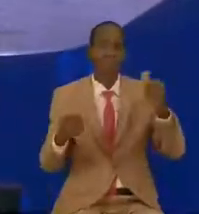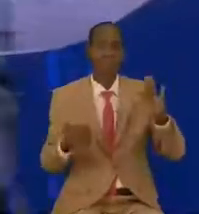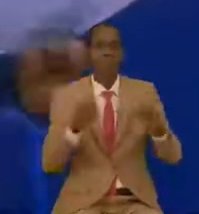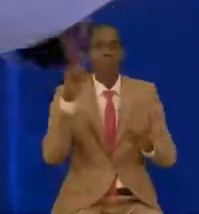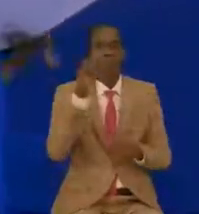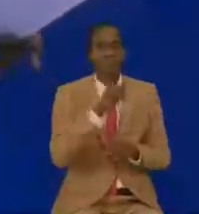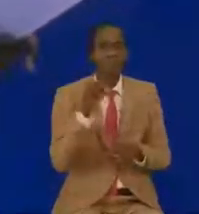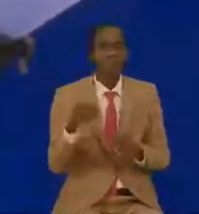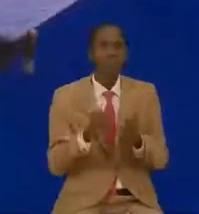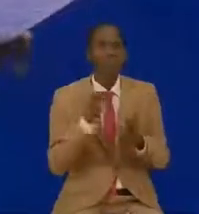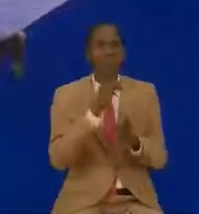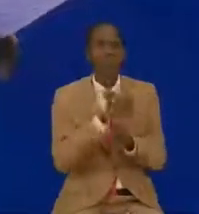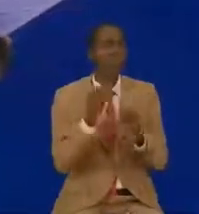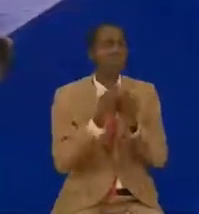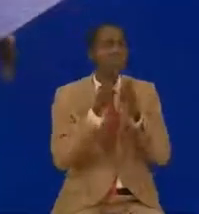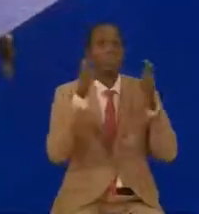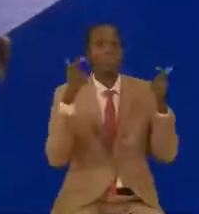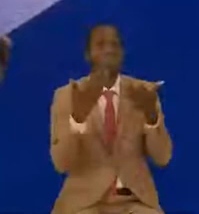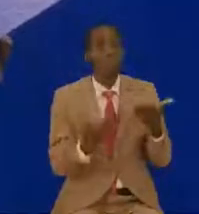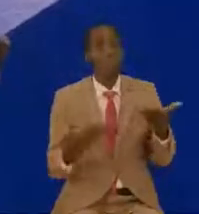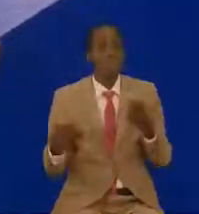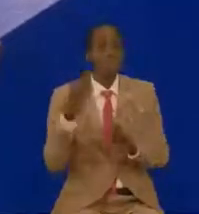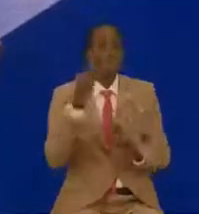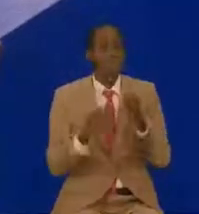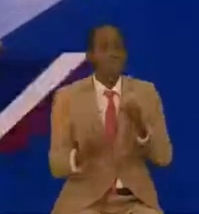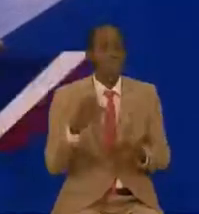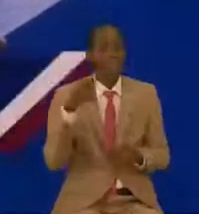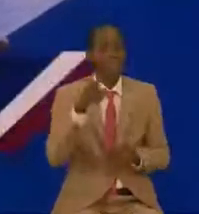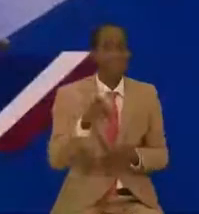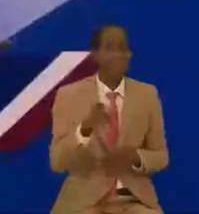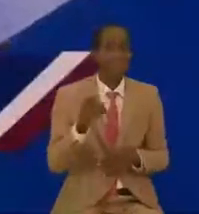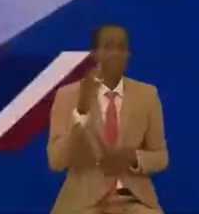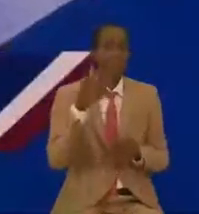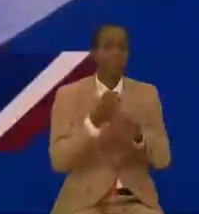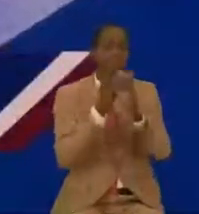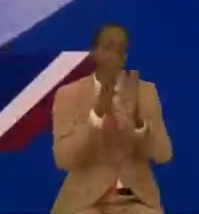15. Il n'est donc pas étrange que ses ministres,